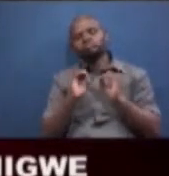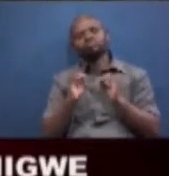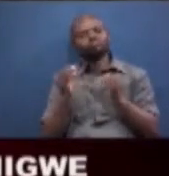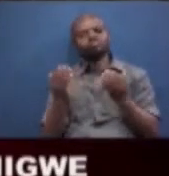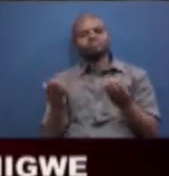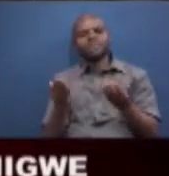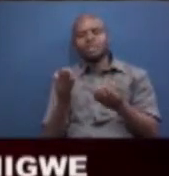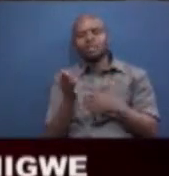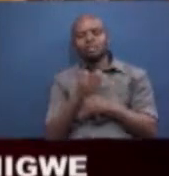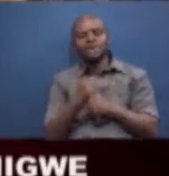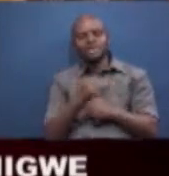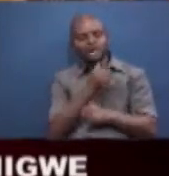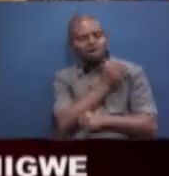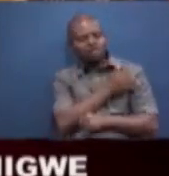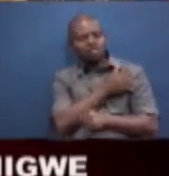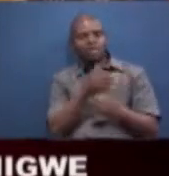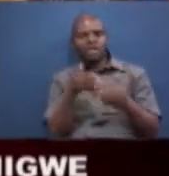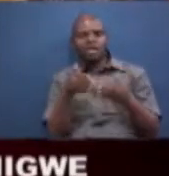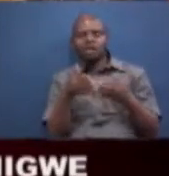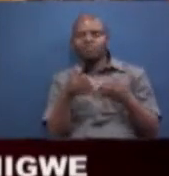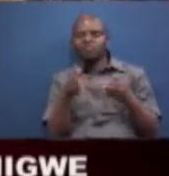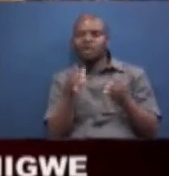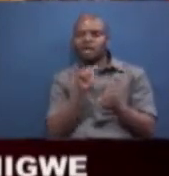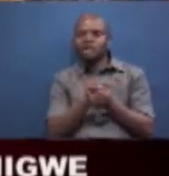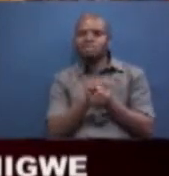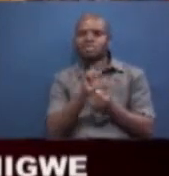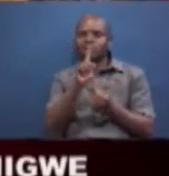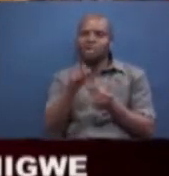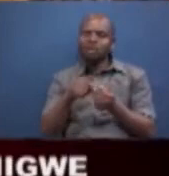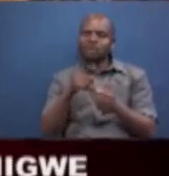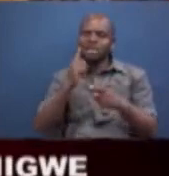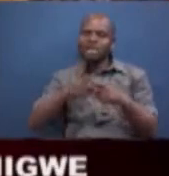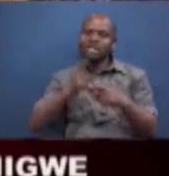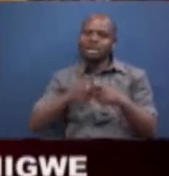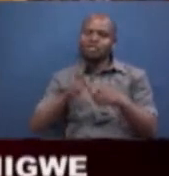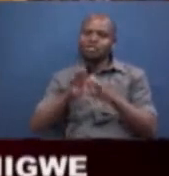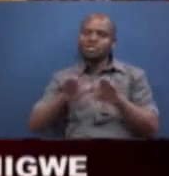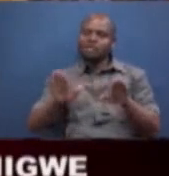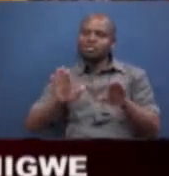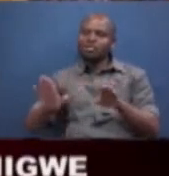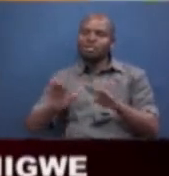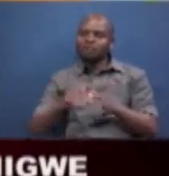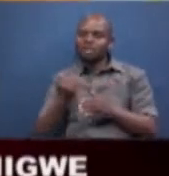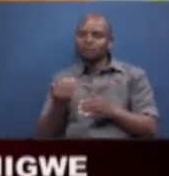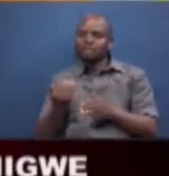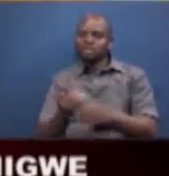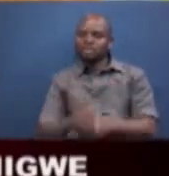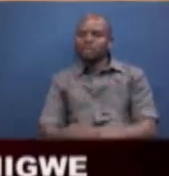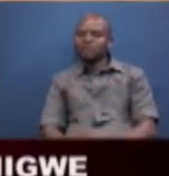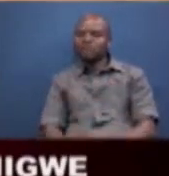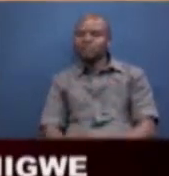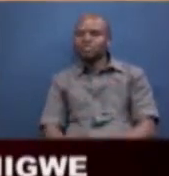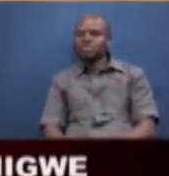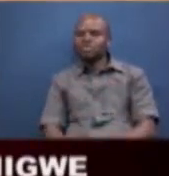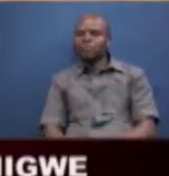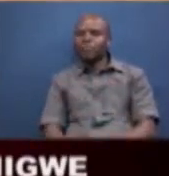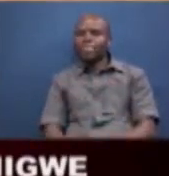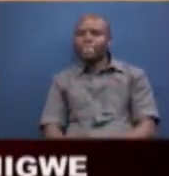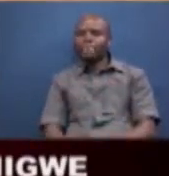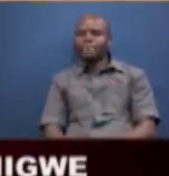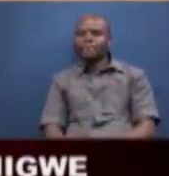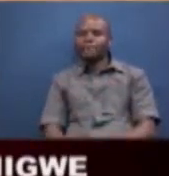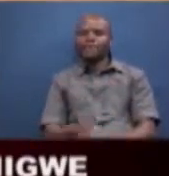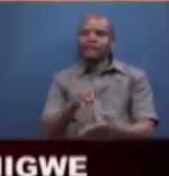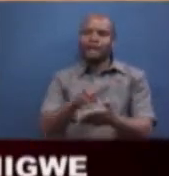jadi ili kupata huduma ya kujifungua, jambo ambalo ni hatari kwa usalama wao na mtoto anayezaliwa. Gharama za